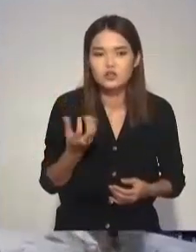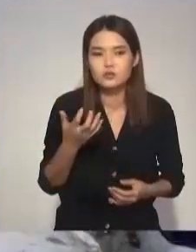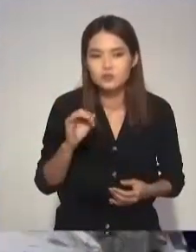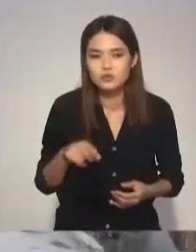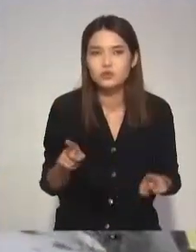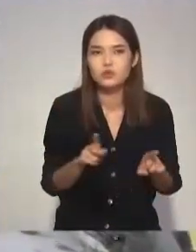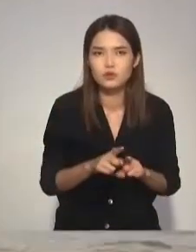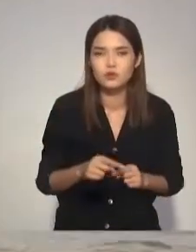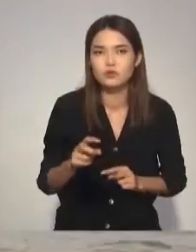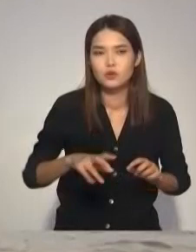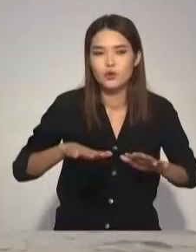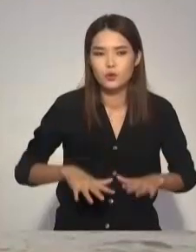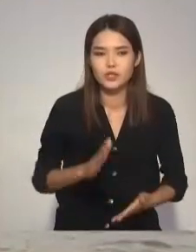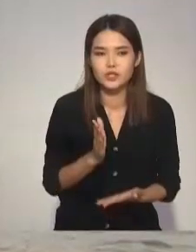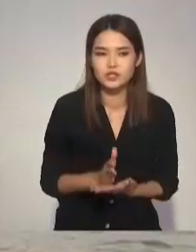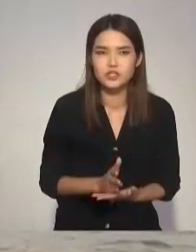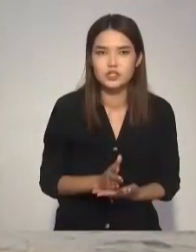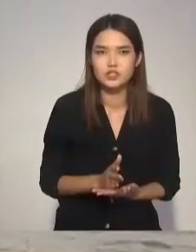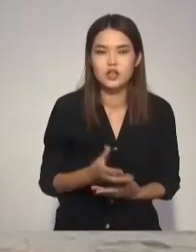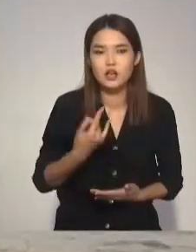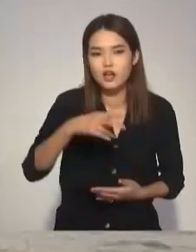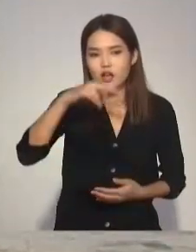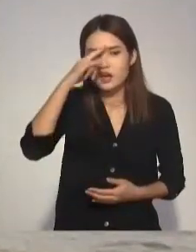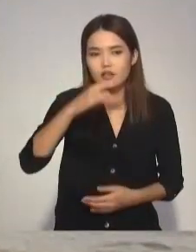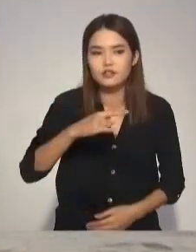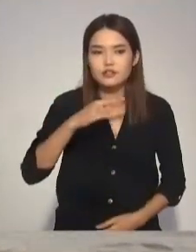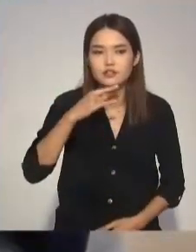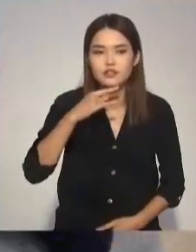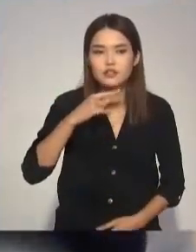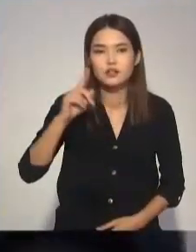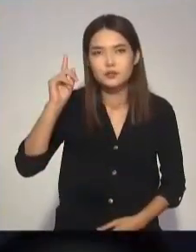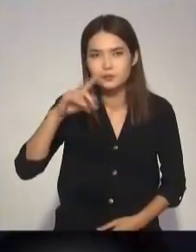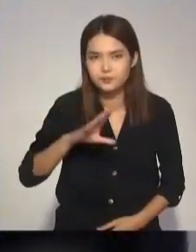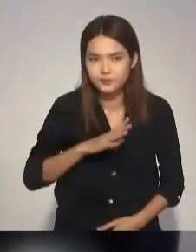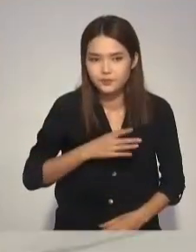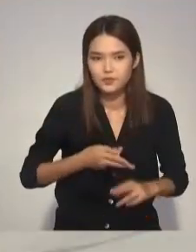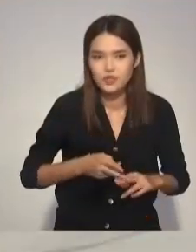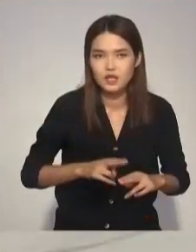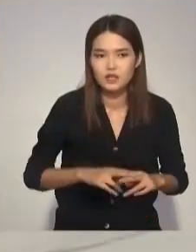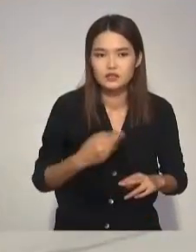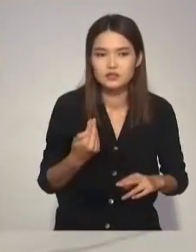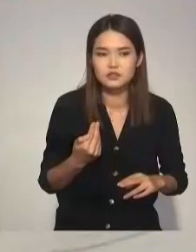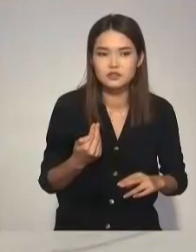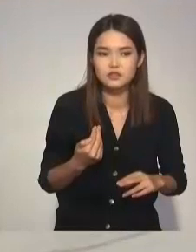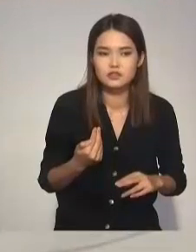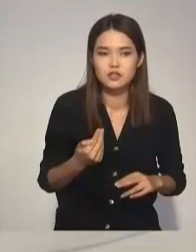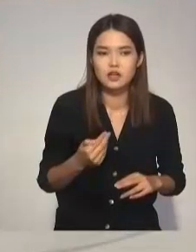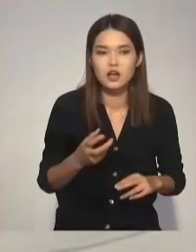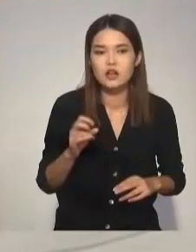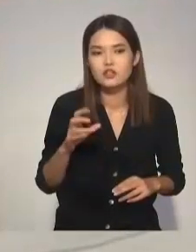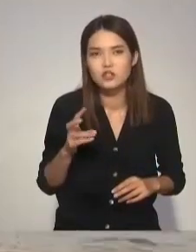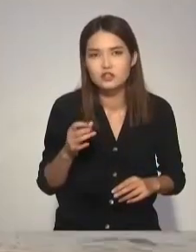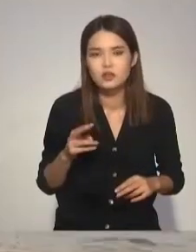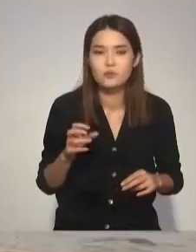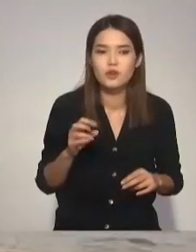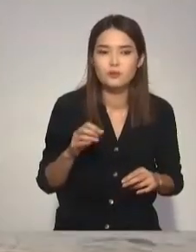жаңа жұмыс орны ашылды. 150 мың тоннасы Қазақстанға белгіленген, 350 мың тонна экспортқа